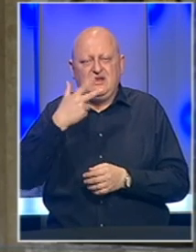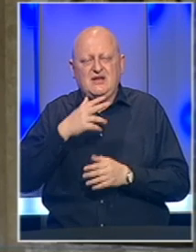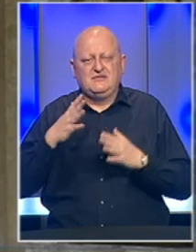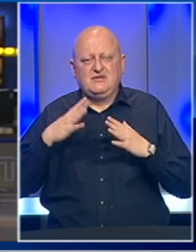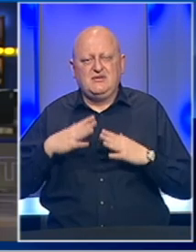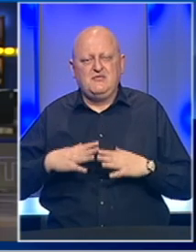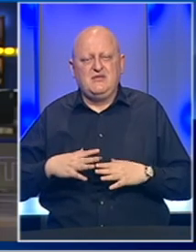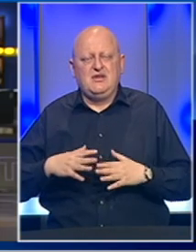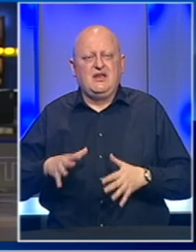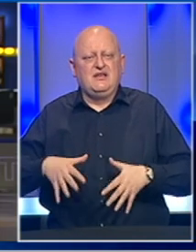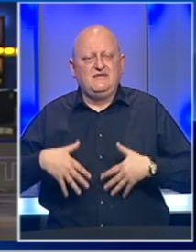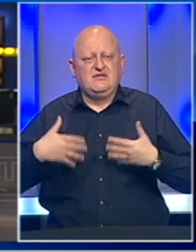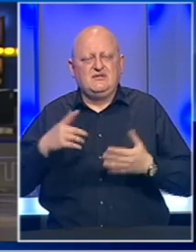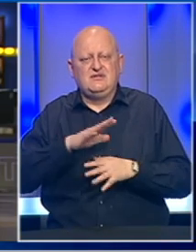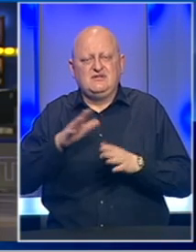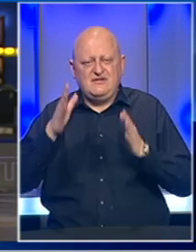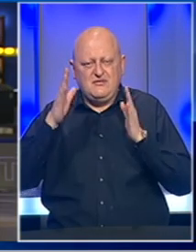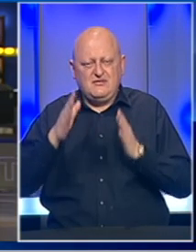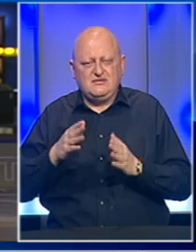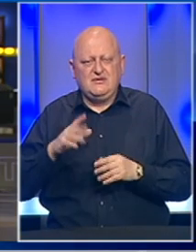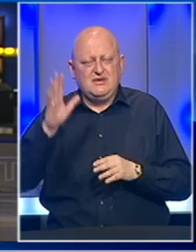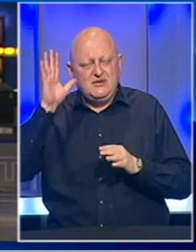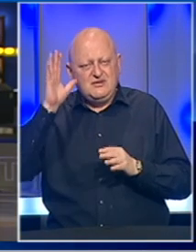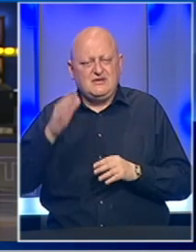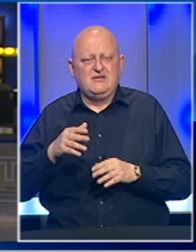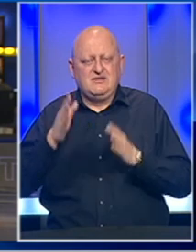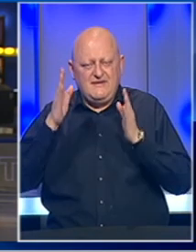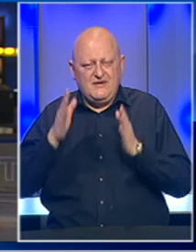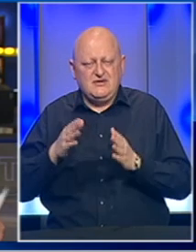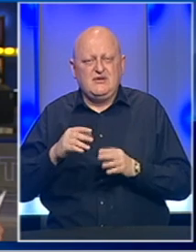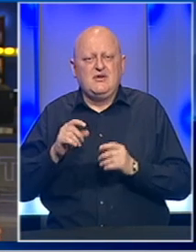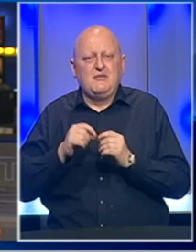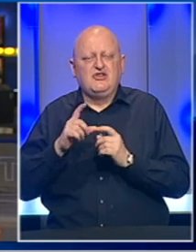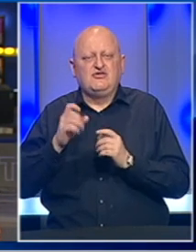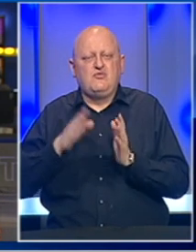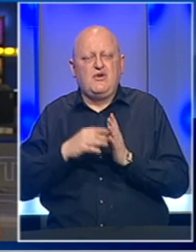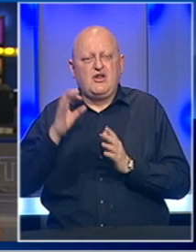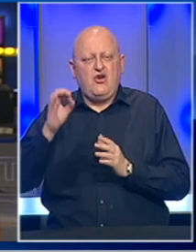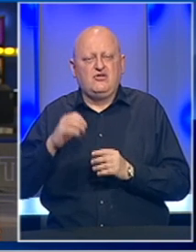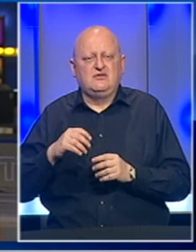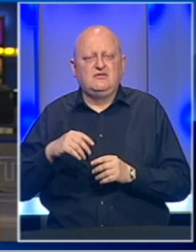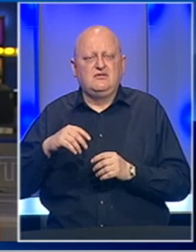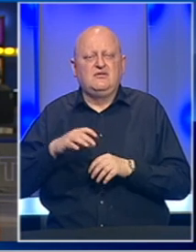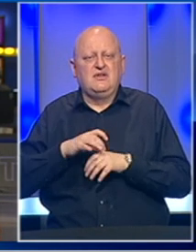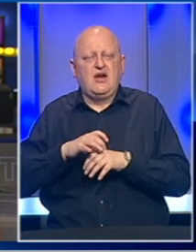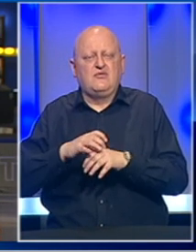mira i blagostanja. Stoga svim vjernicima islamske vjeroispovijesti Bajram Šerif Mubarek Olsun i da ga